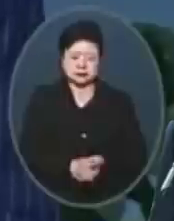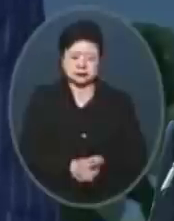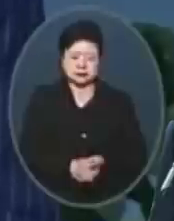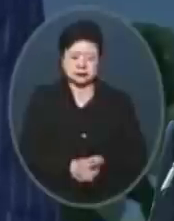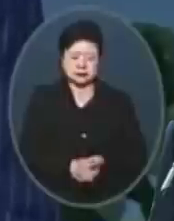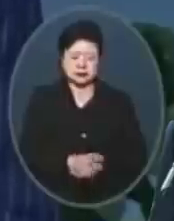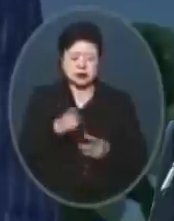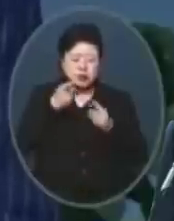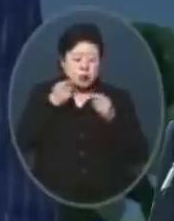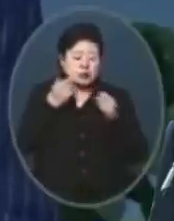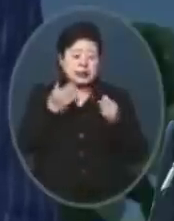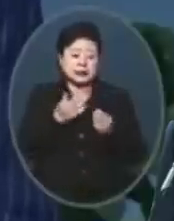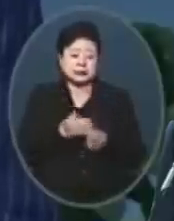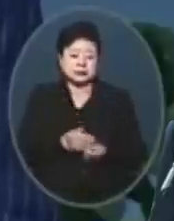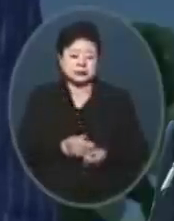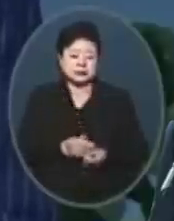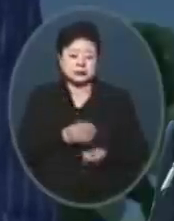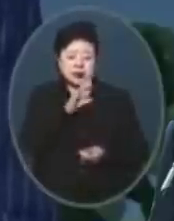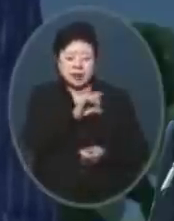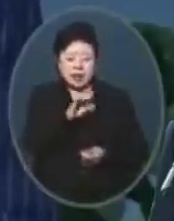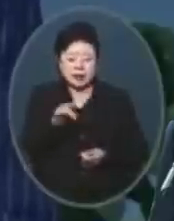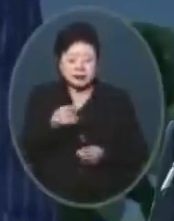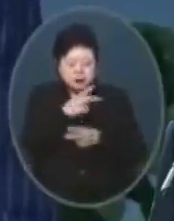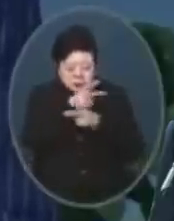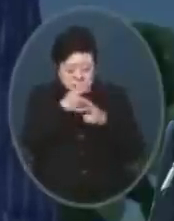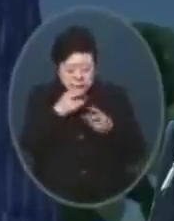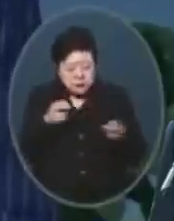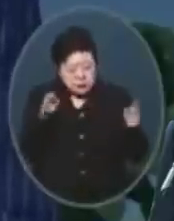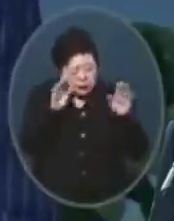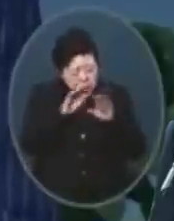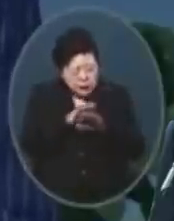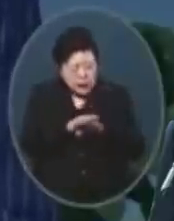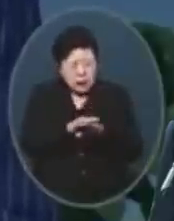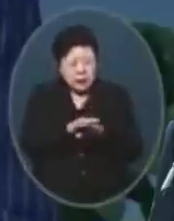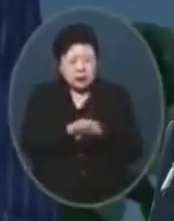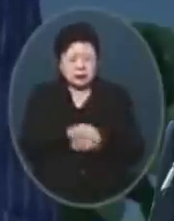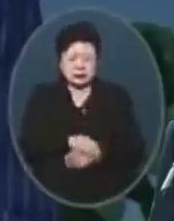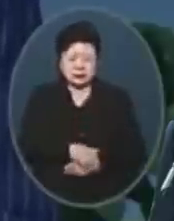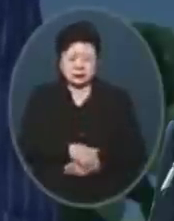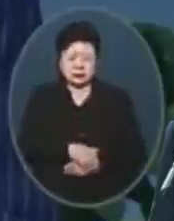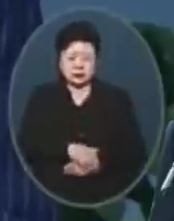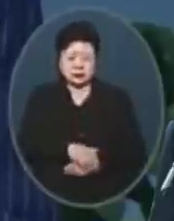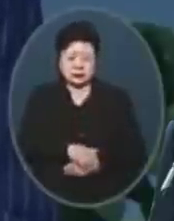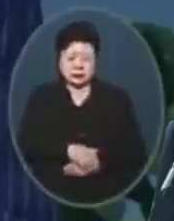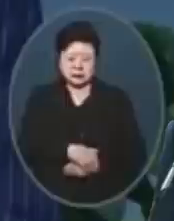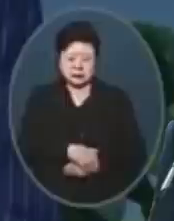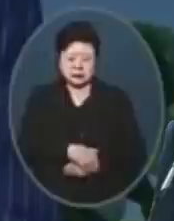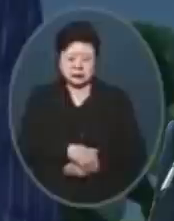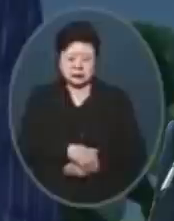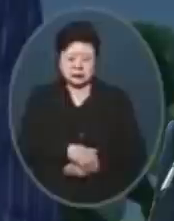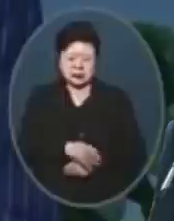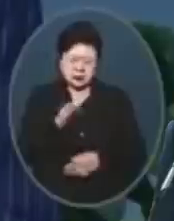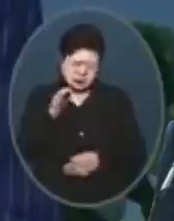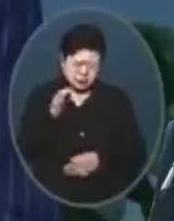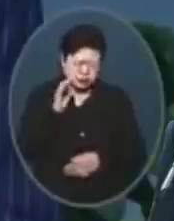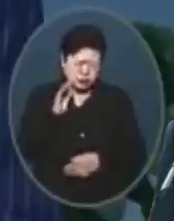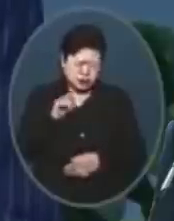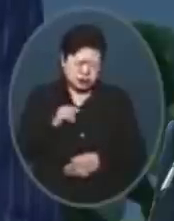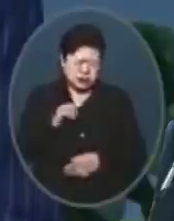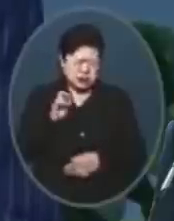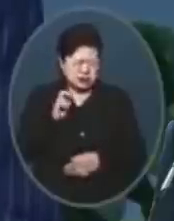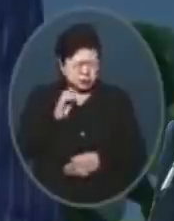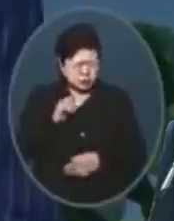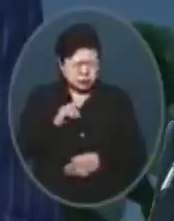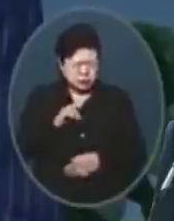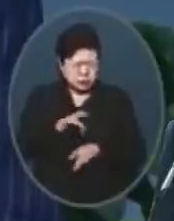저는 종종 자다가 밤에 일어나서 한 10분, 20분